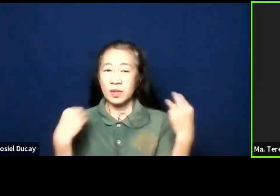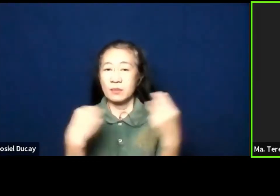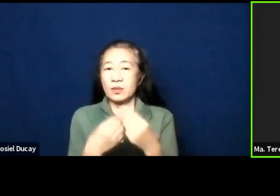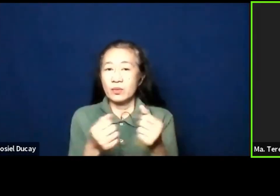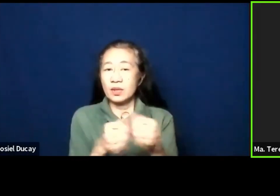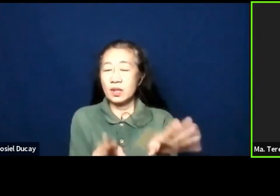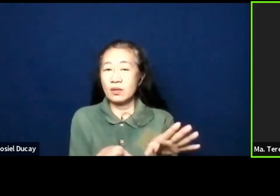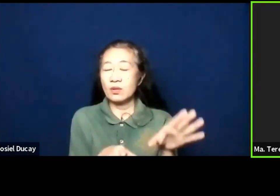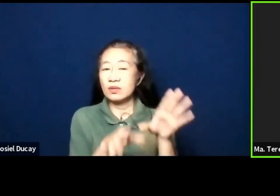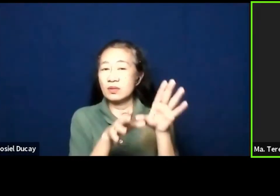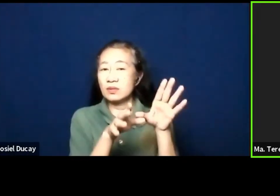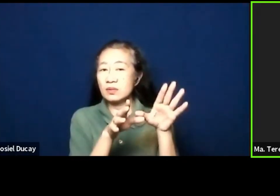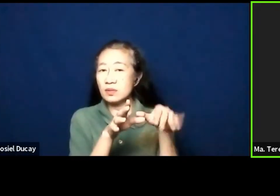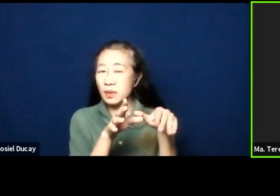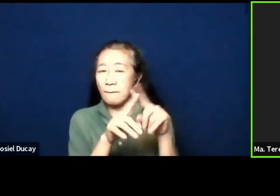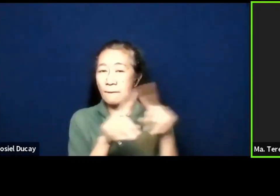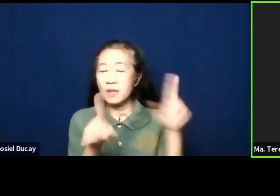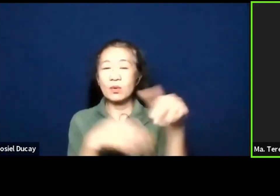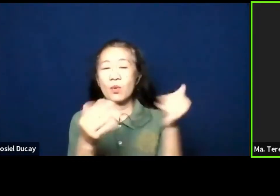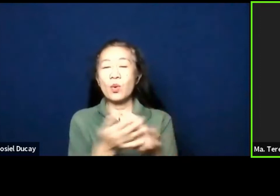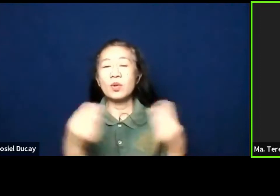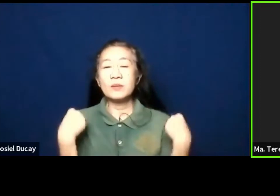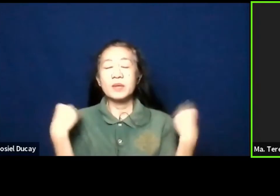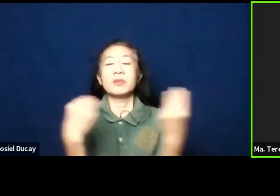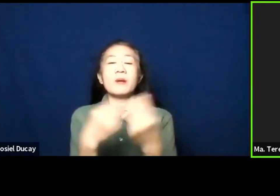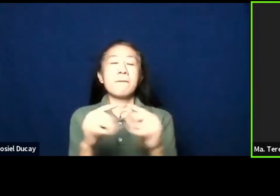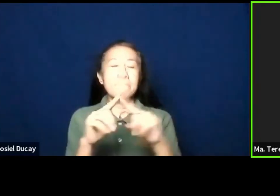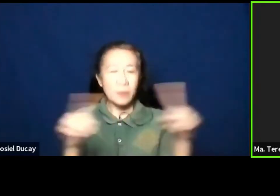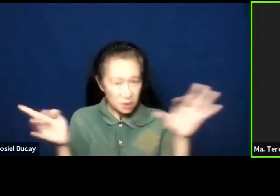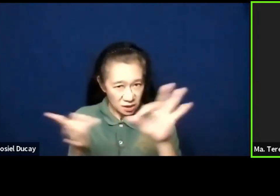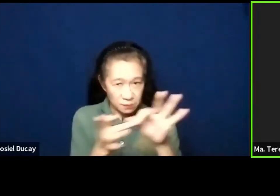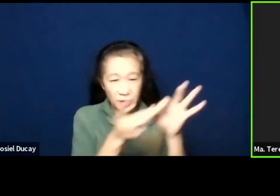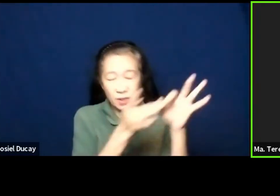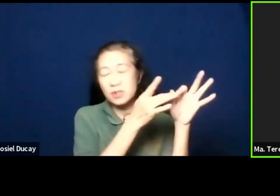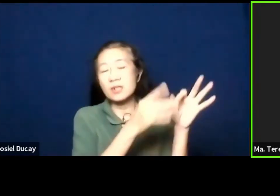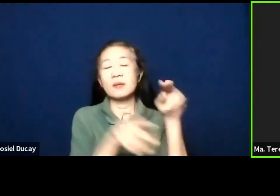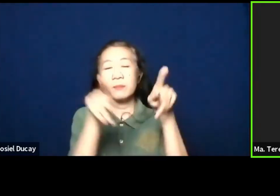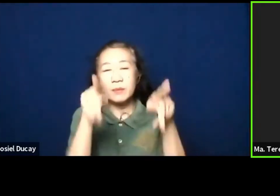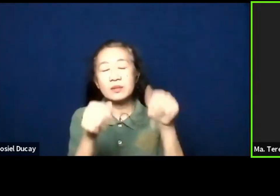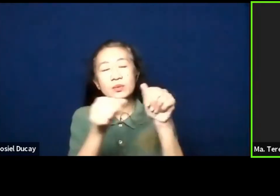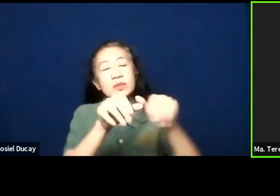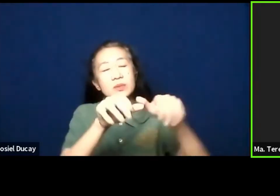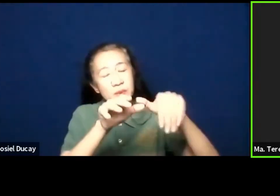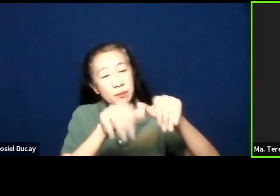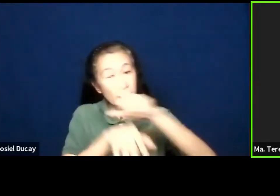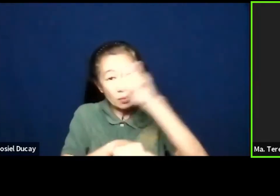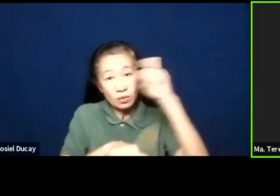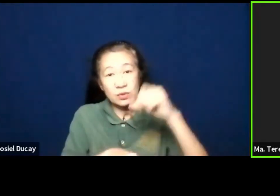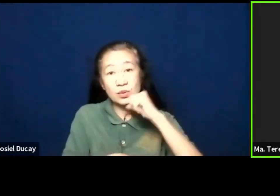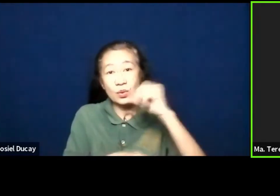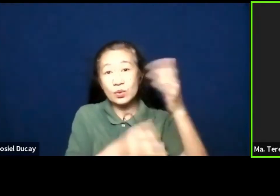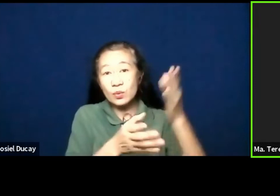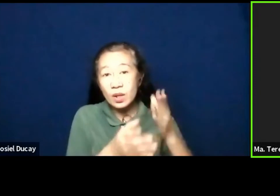ihahanda, kundi lahat ng miyembro, lalong-lalo na ang may kapansanan. Dahil ayaw